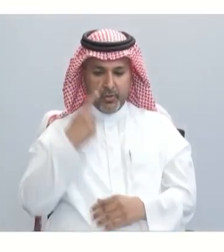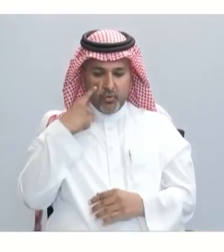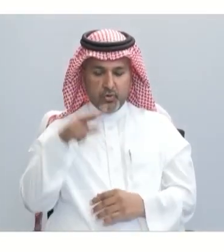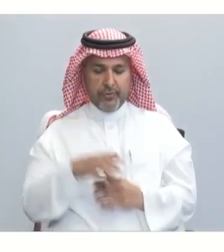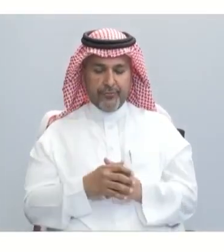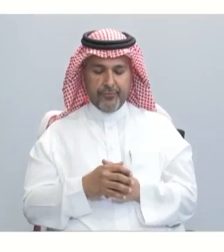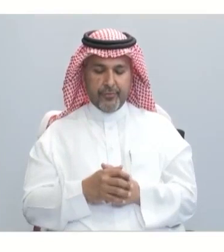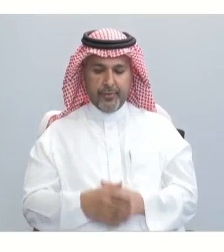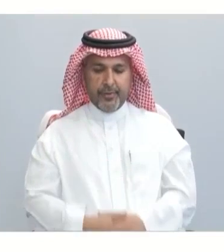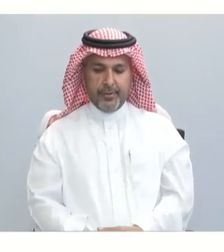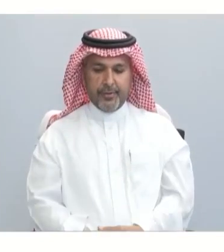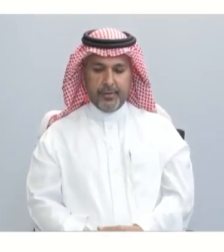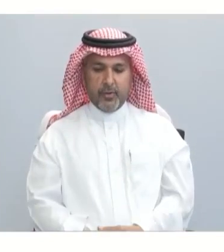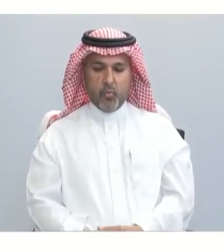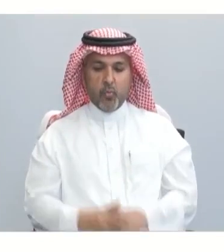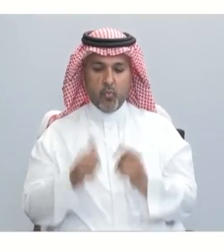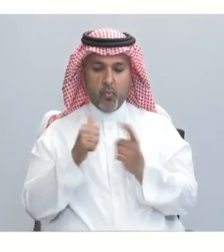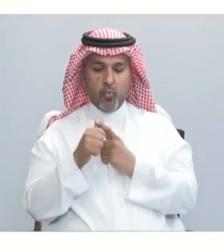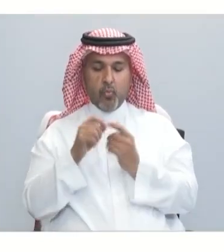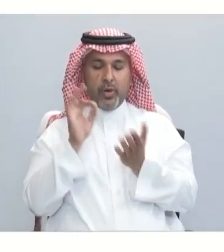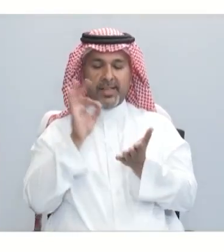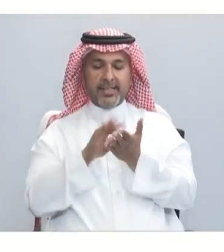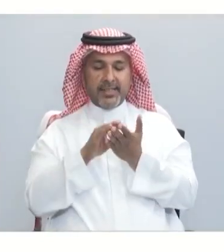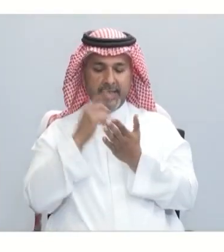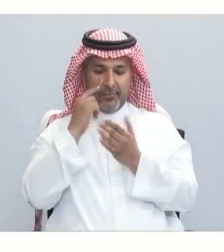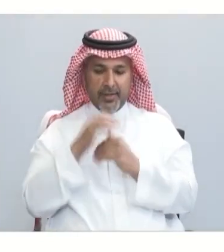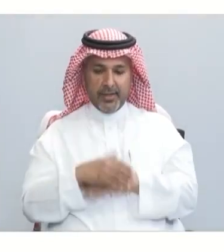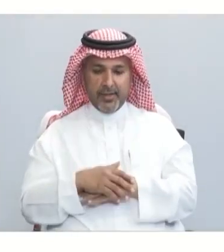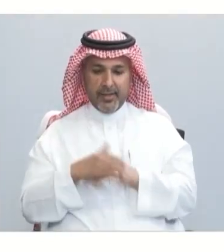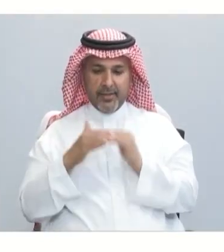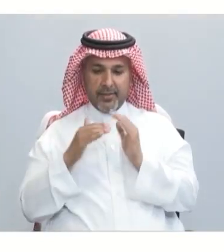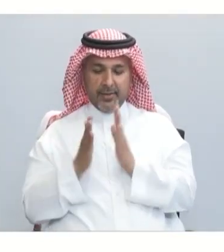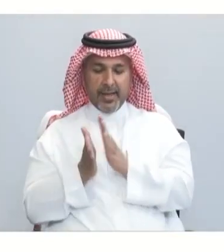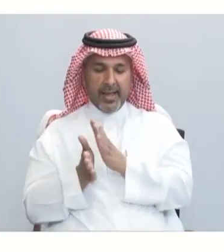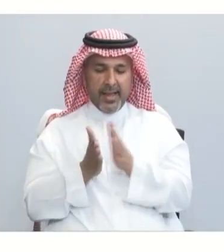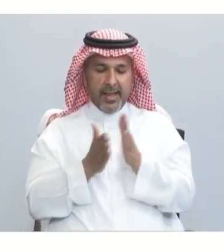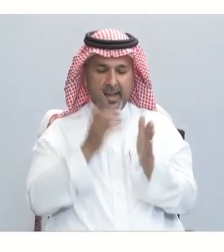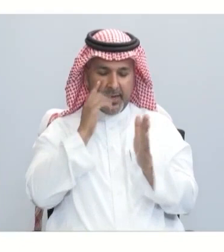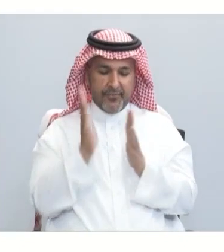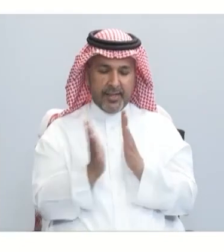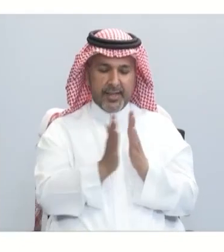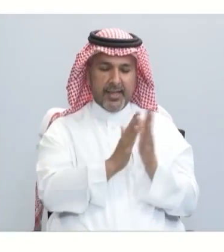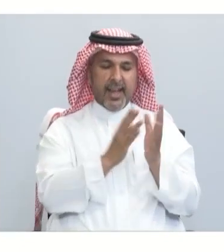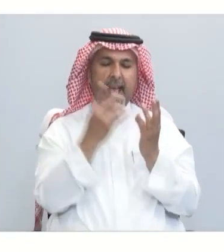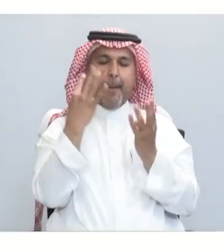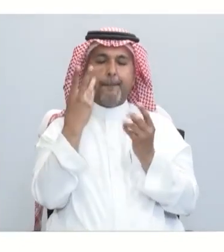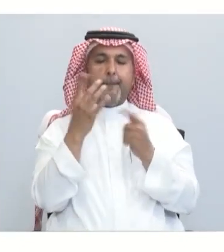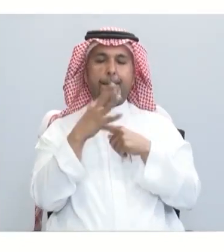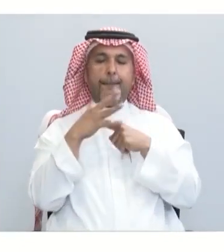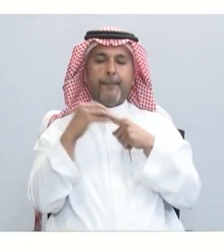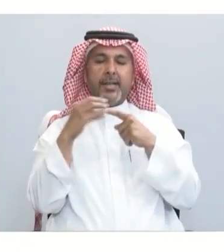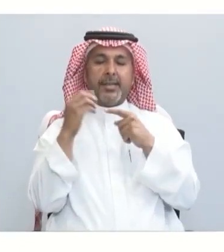الام كانت عند الصفر انزاحت واحد اين 3 اربع وحدات لليسار